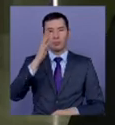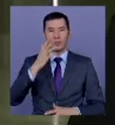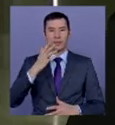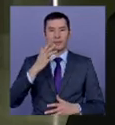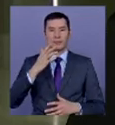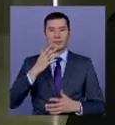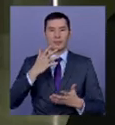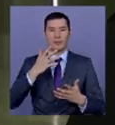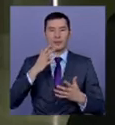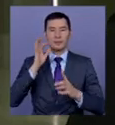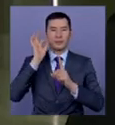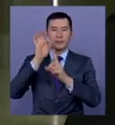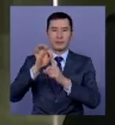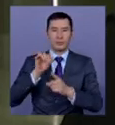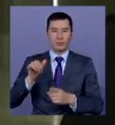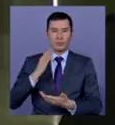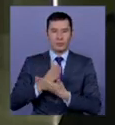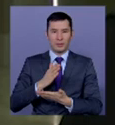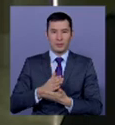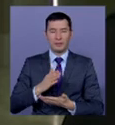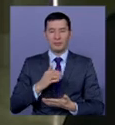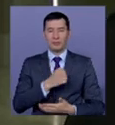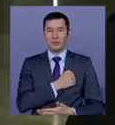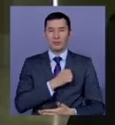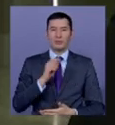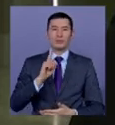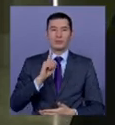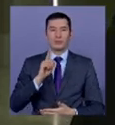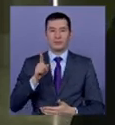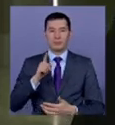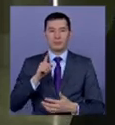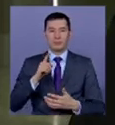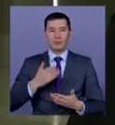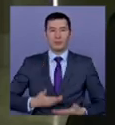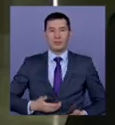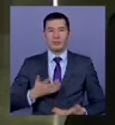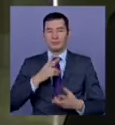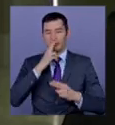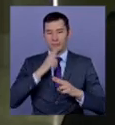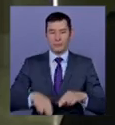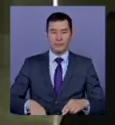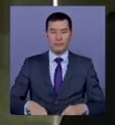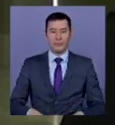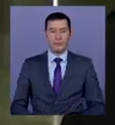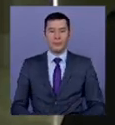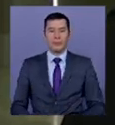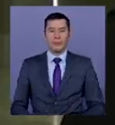деген діттеген мақсаты болған шығар. Әттең соған жетпей кеткеніне көңілін құлазиды,